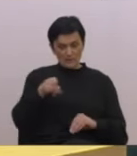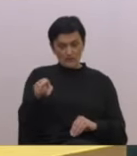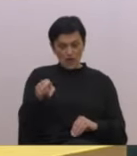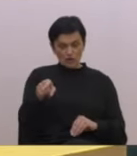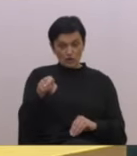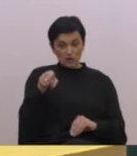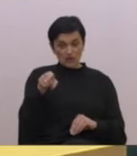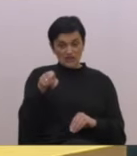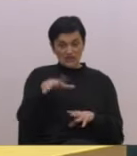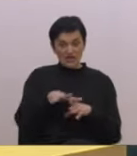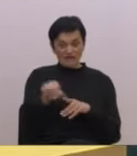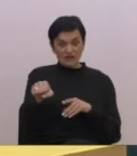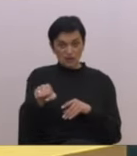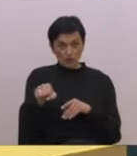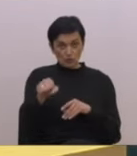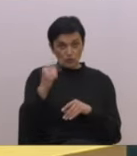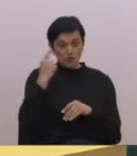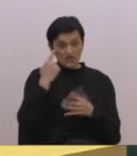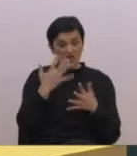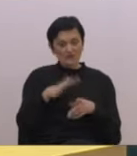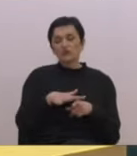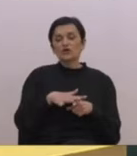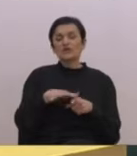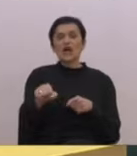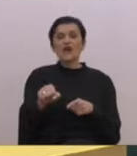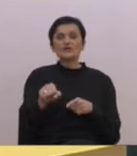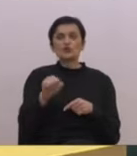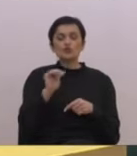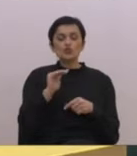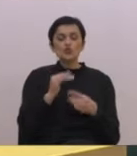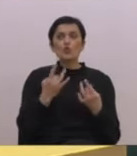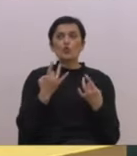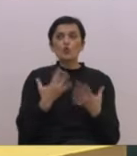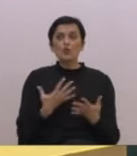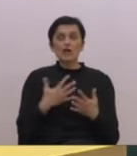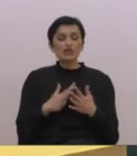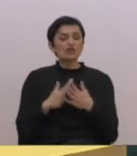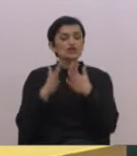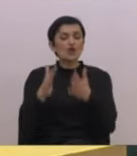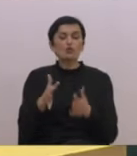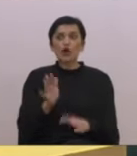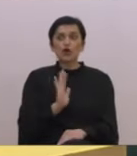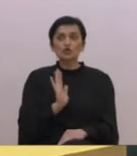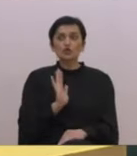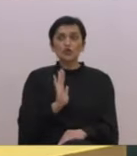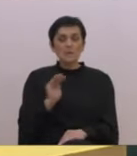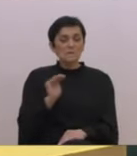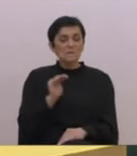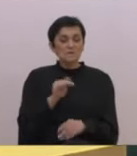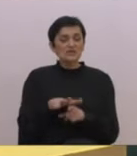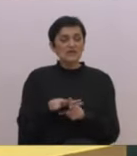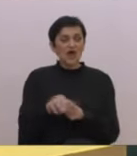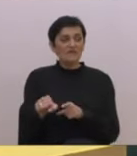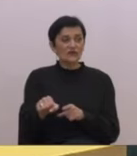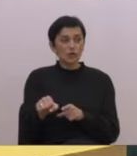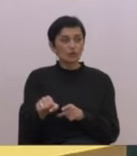ისინი გავანადგურეთ. ისმით, გავანადგურეთ ფიზიკურად. უბრალოდ ეს შეურაცხყოფა კი არ მივაყენეთ. ფიზიკურად